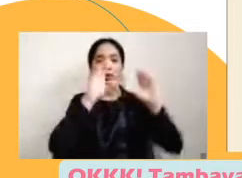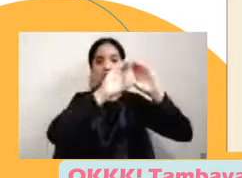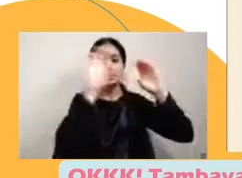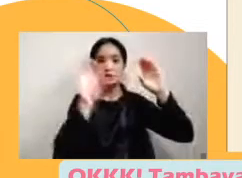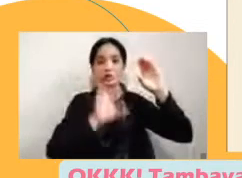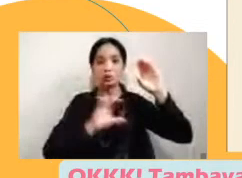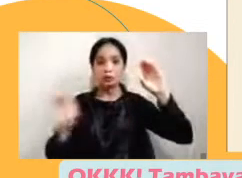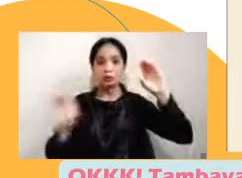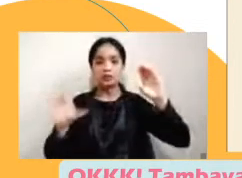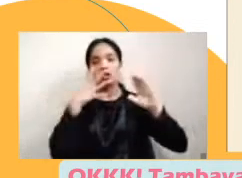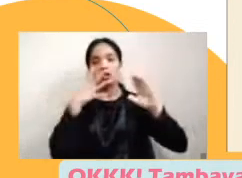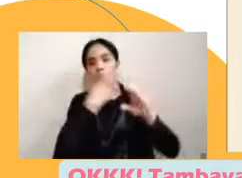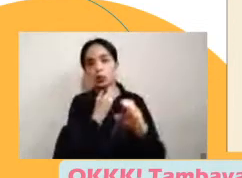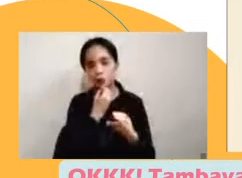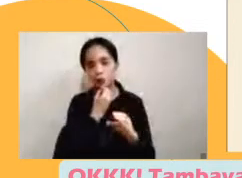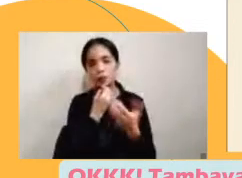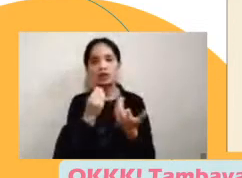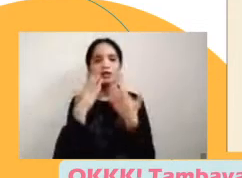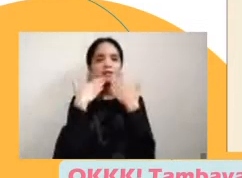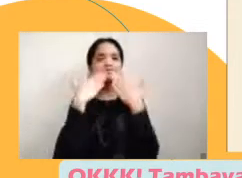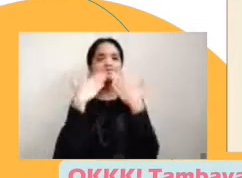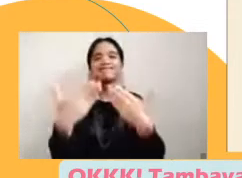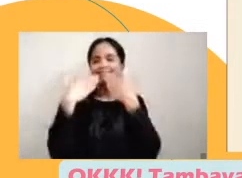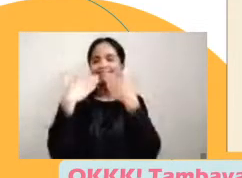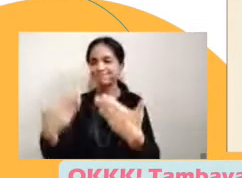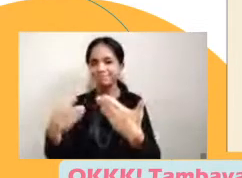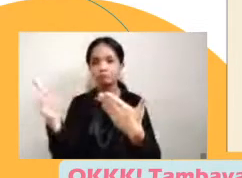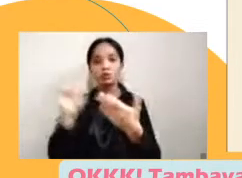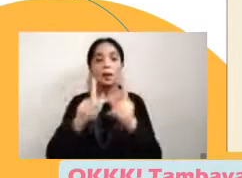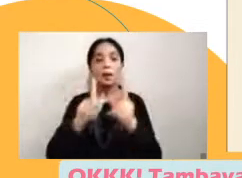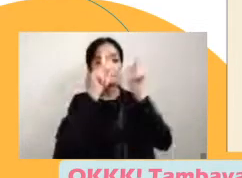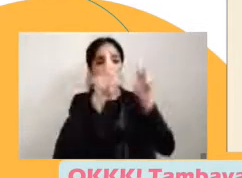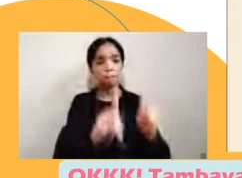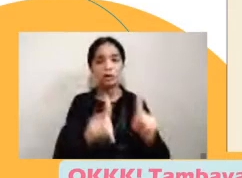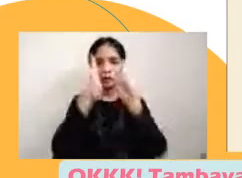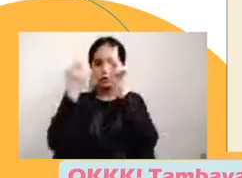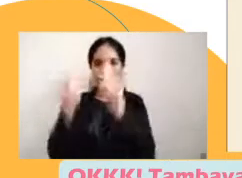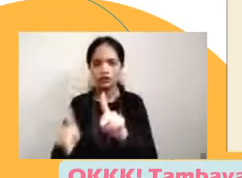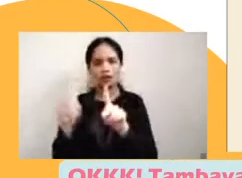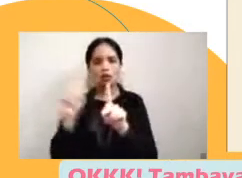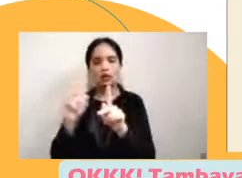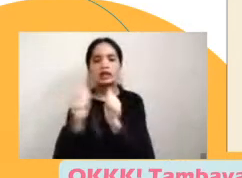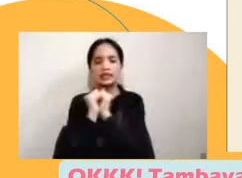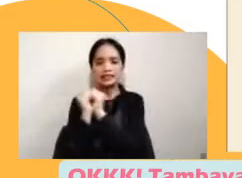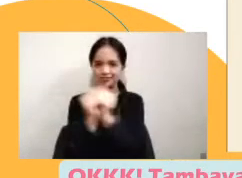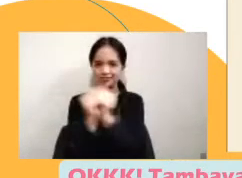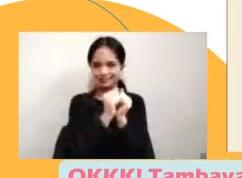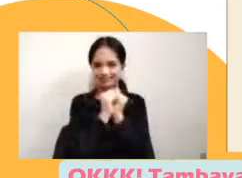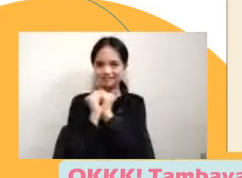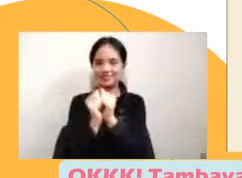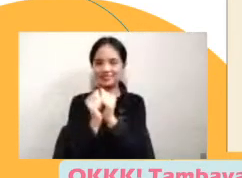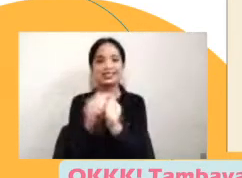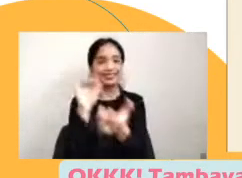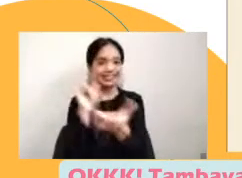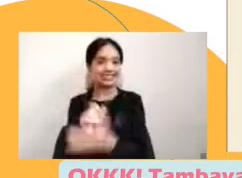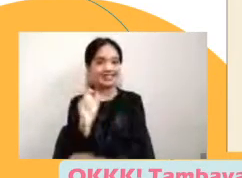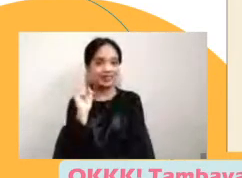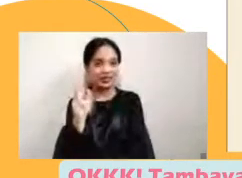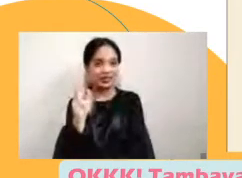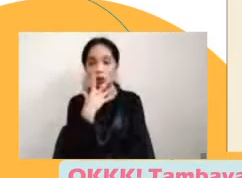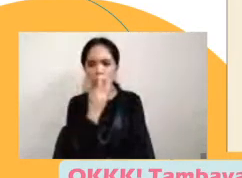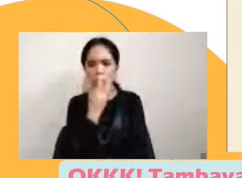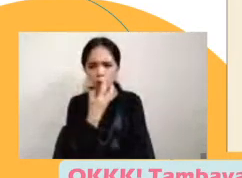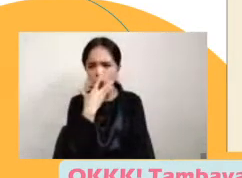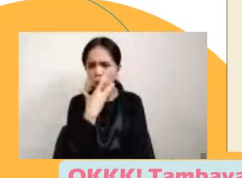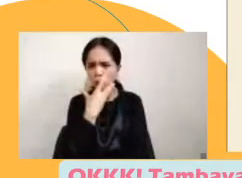mga pinasasalamatan nila, yung mga tao na umaagapay sa kanila. Ayan, no? Sino yan? Sige nga,